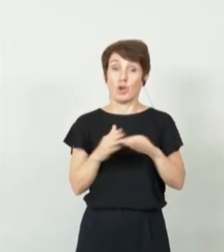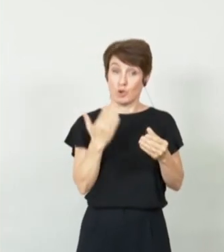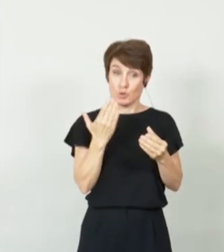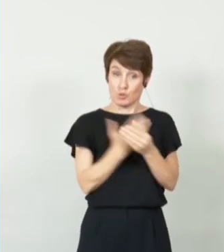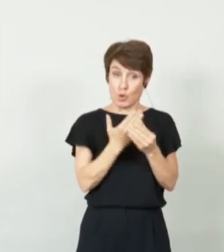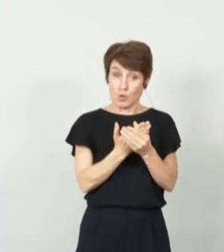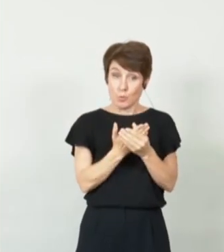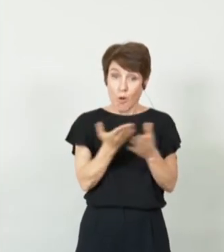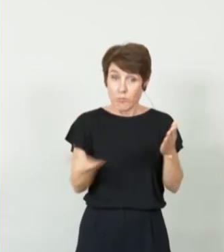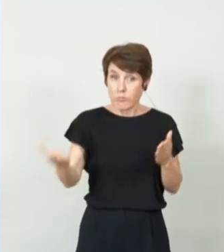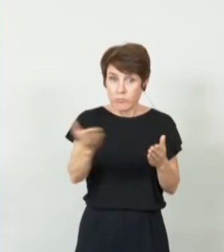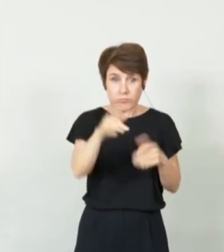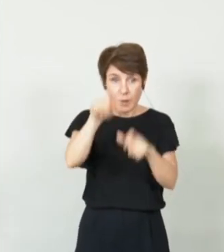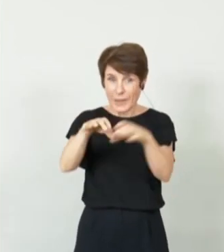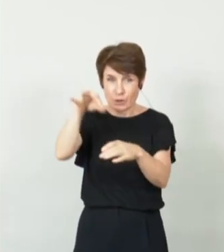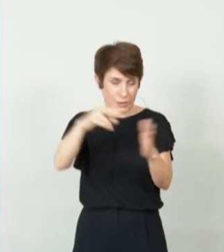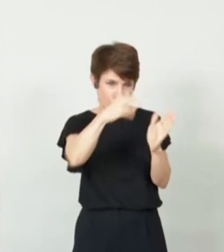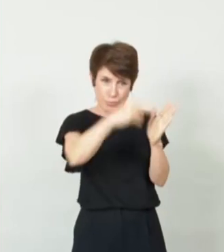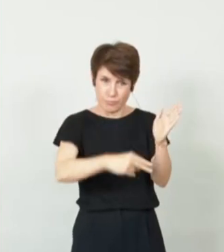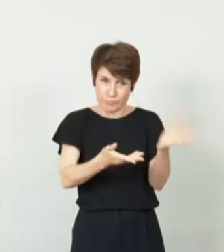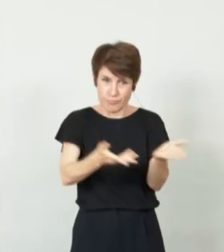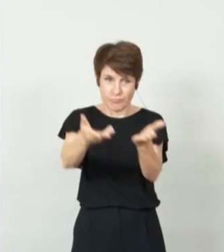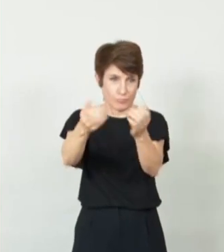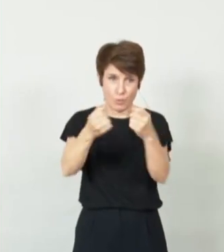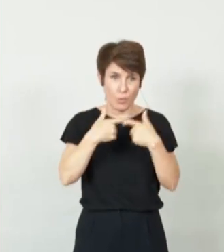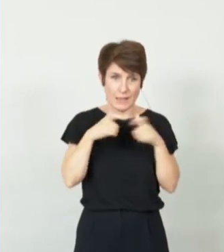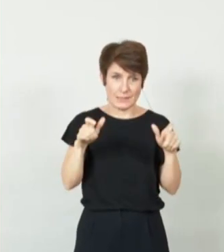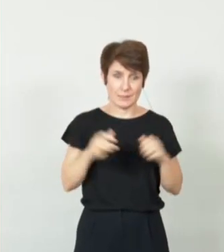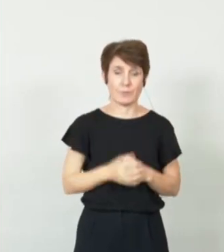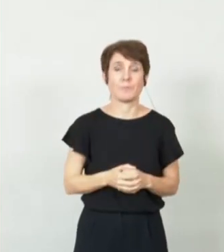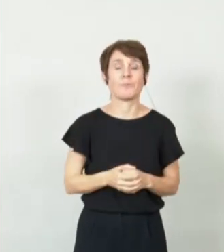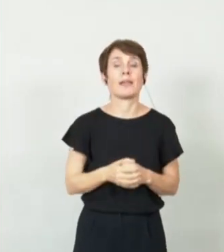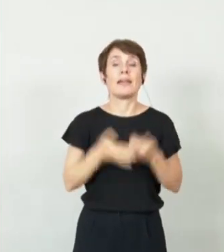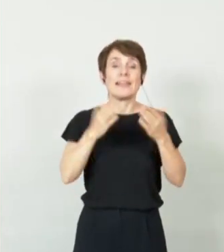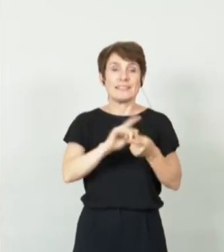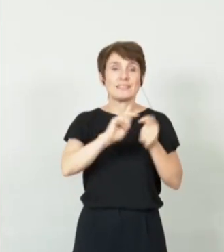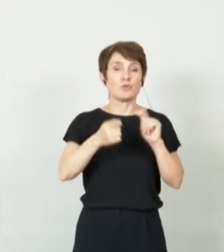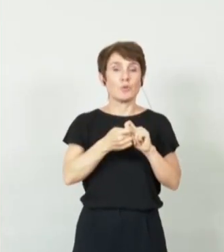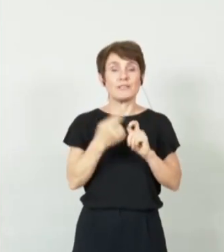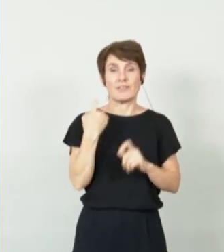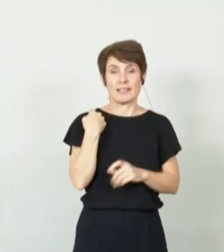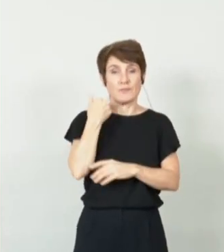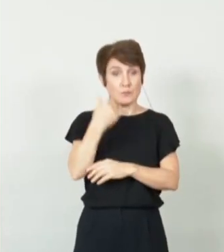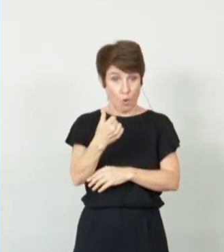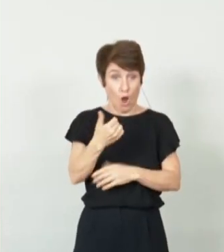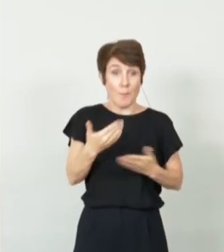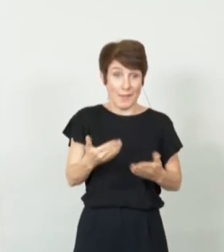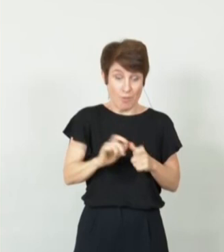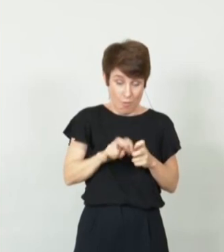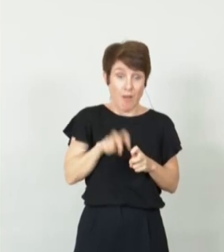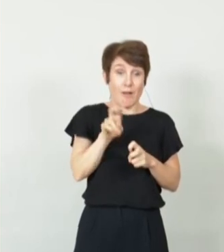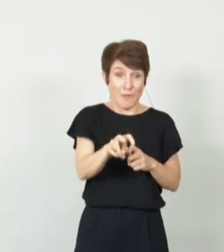accessibles aux élus concernant donc la décision modificative numéro 1 et là je passe maintenant dans l'exercice 2023